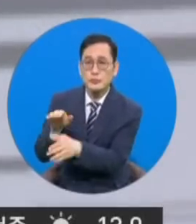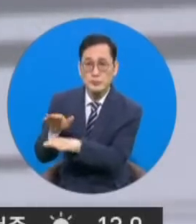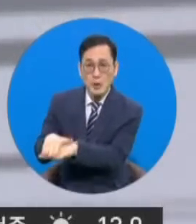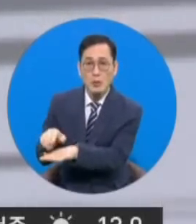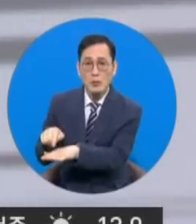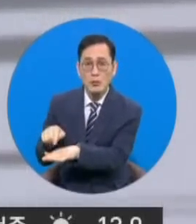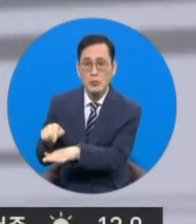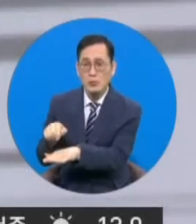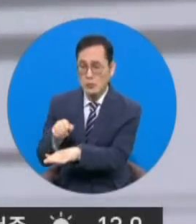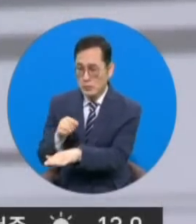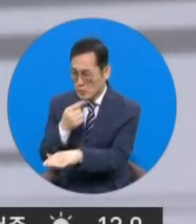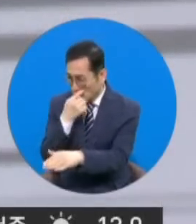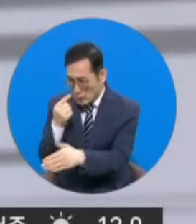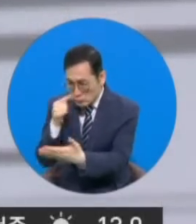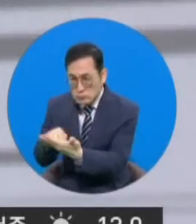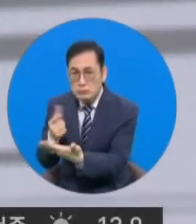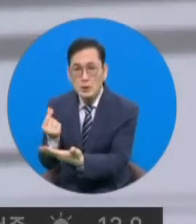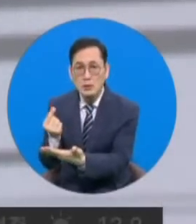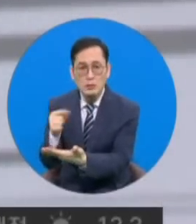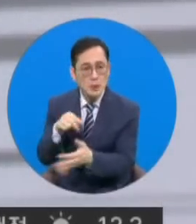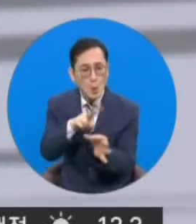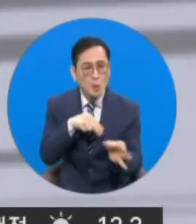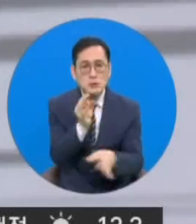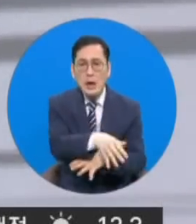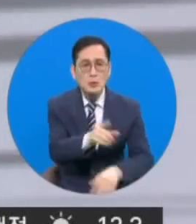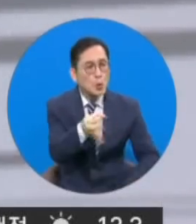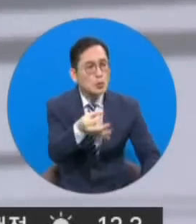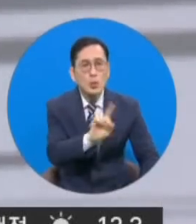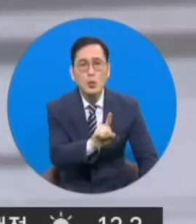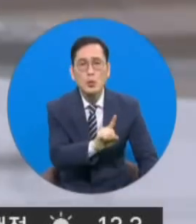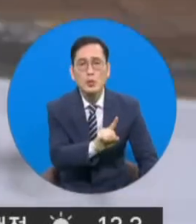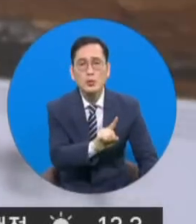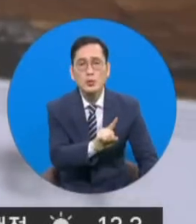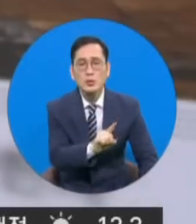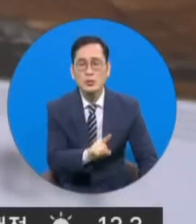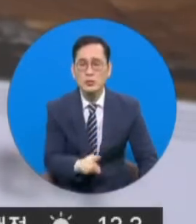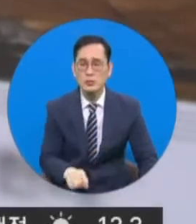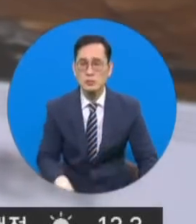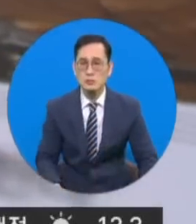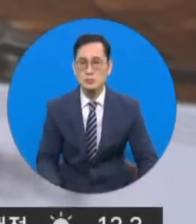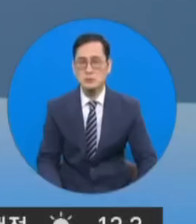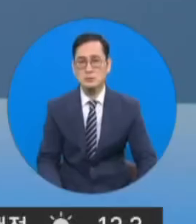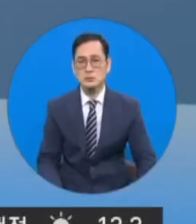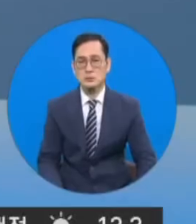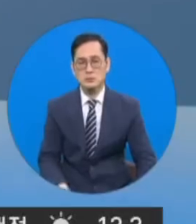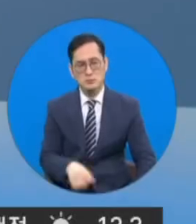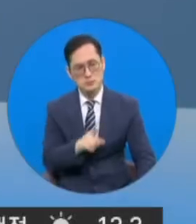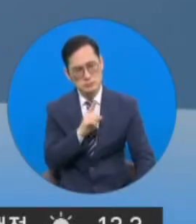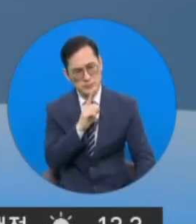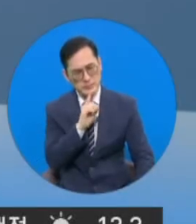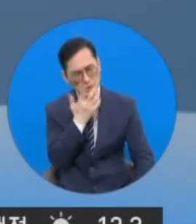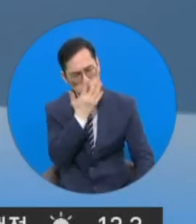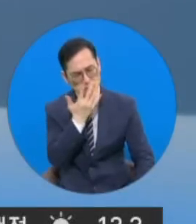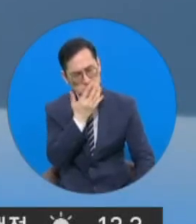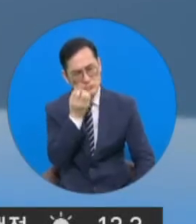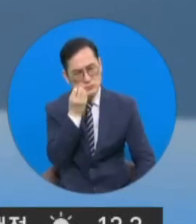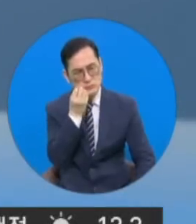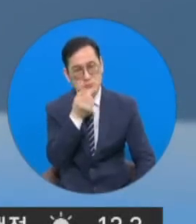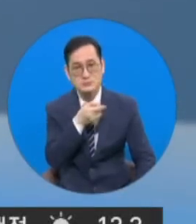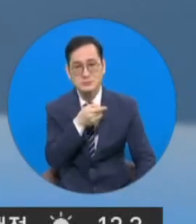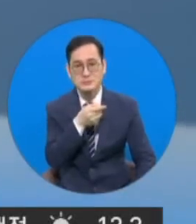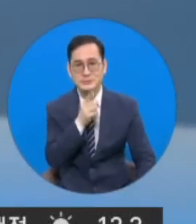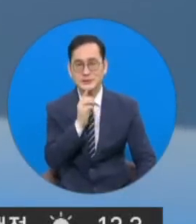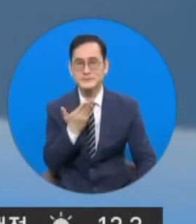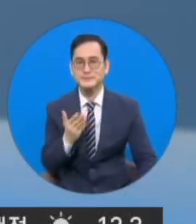되지 않는다는 지적 많습니다 잠시 후에 이야기 나눠보죠 오늘 조가신 분네 가지 키워드 준비되어 있습니다 함께 보시죠 먼저 첫 번째 키워드부터